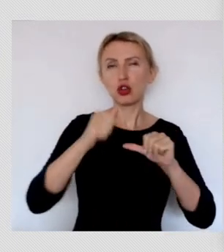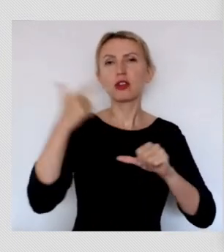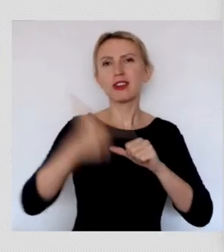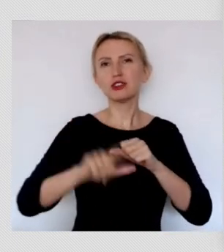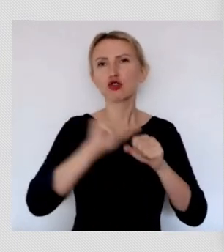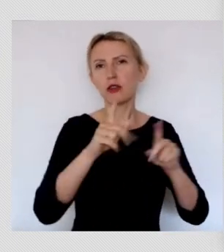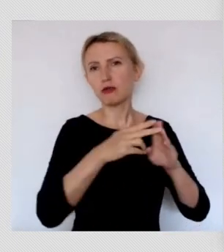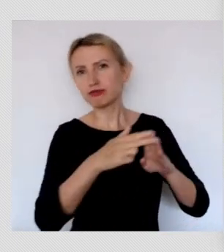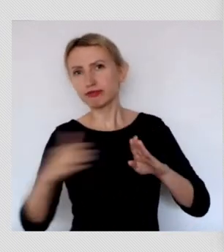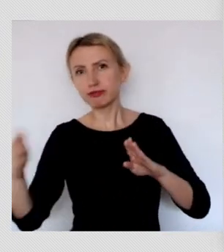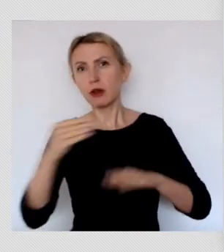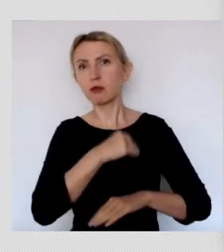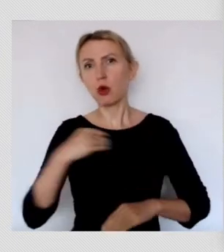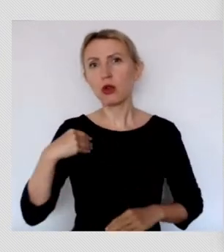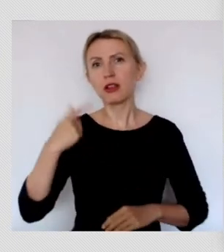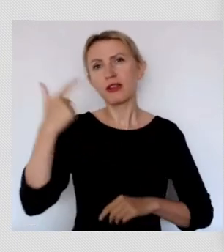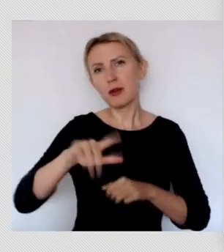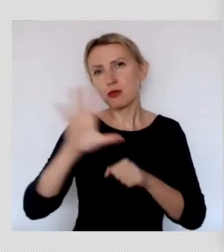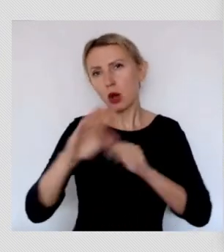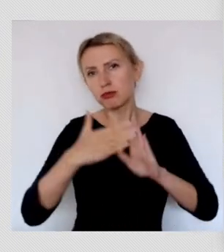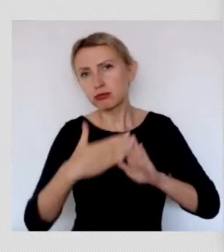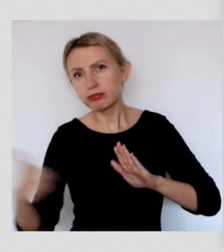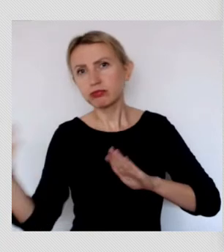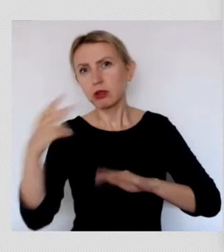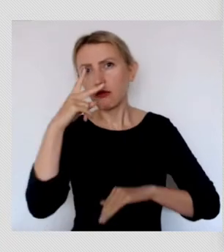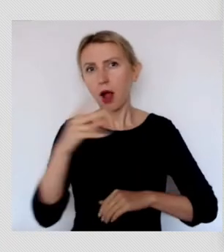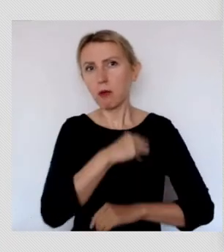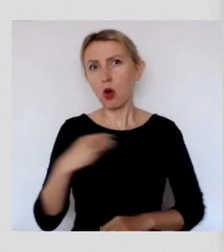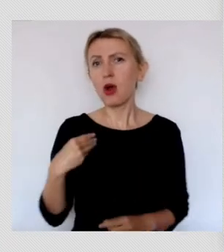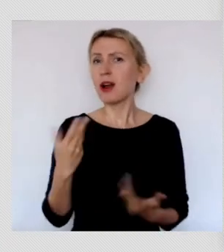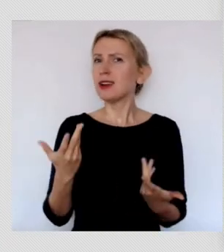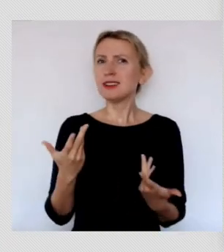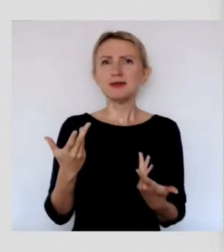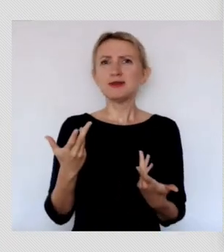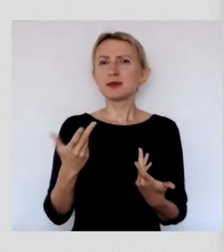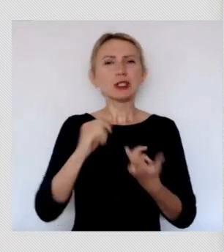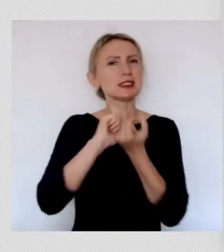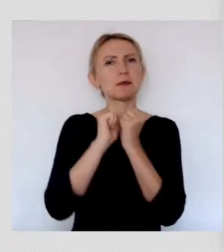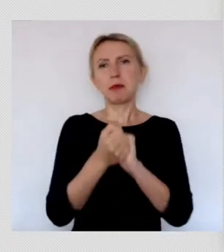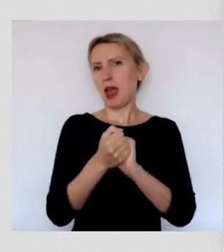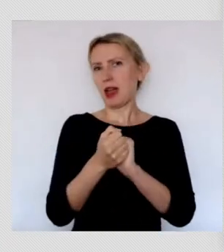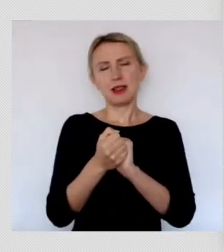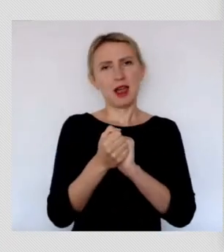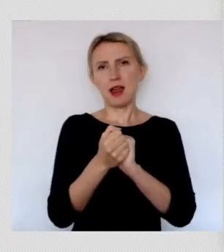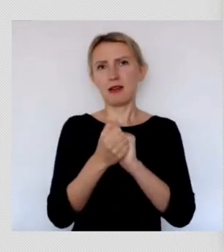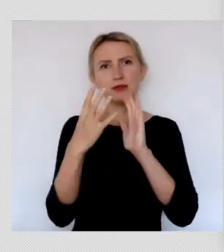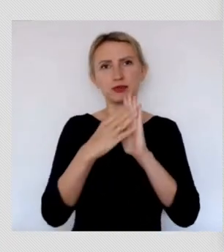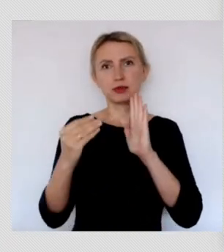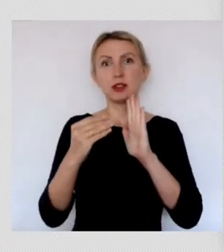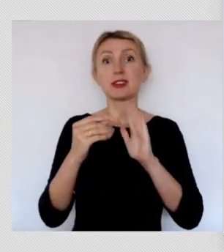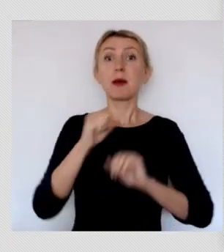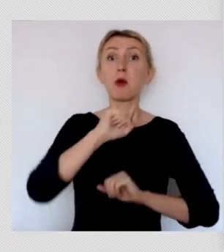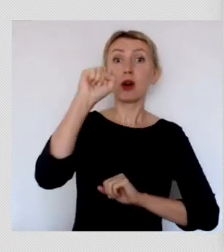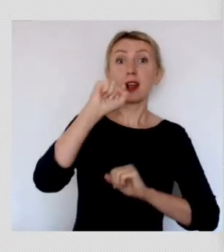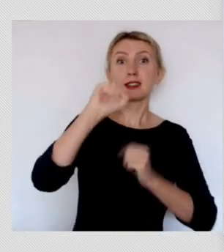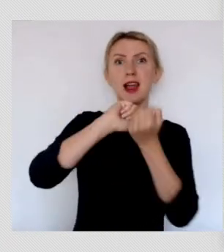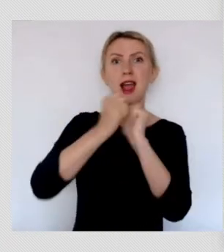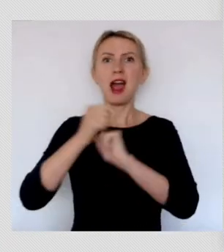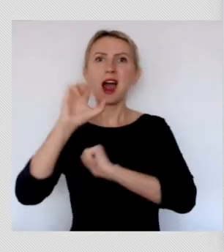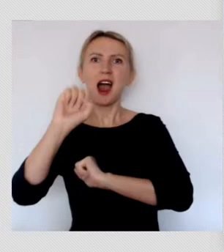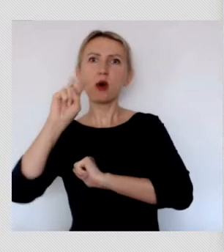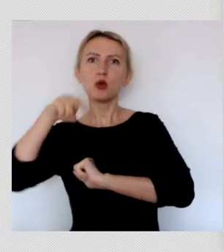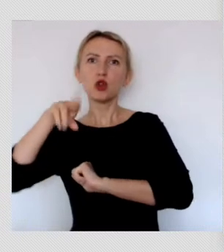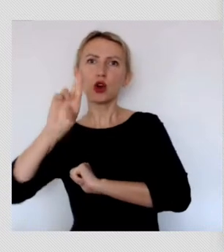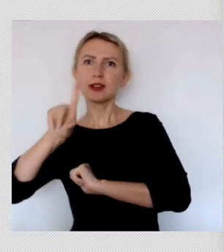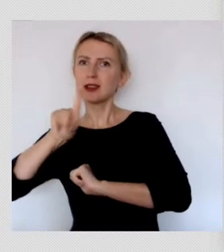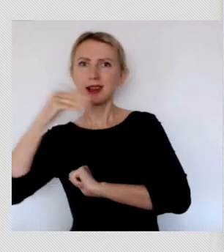2010-2012, w Polsce od 2015, no, jest zmiana trendu z demokratyzacji na autokratyzację. To będzie miało i ma